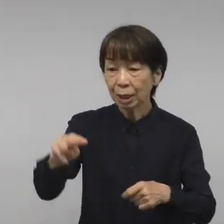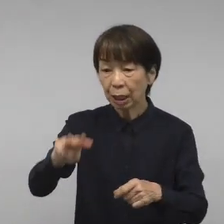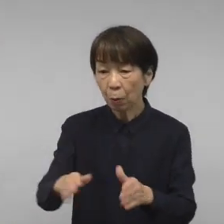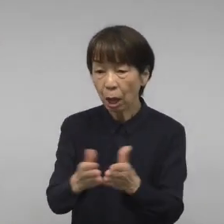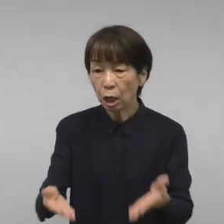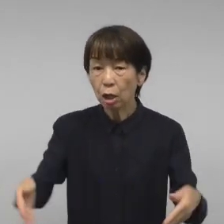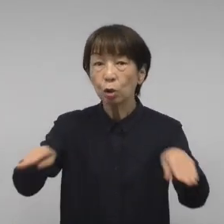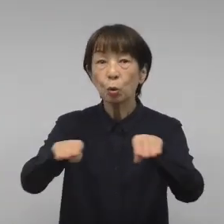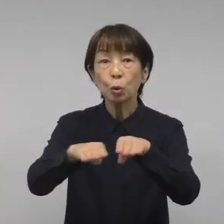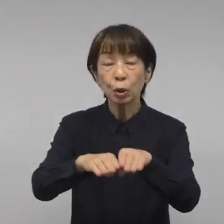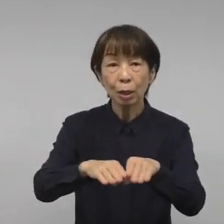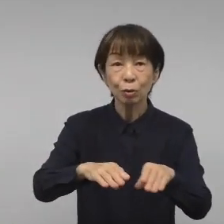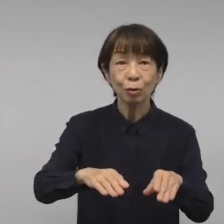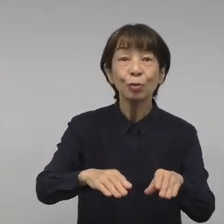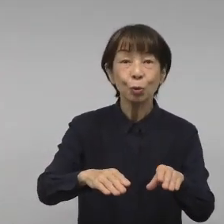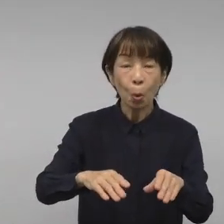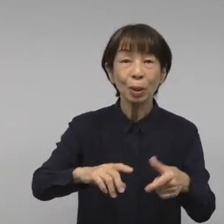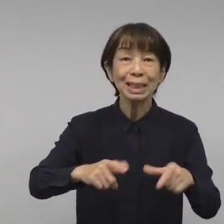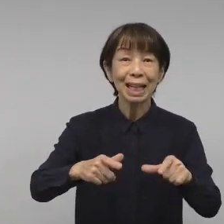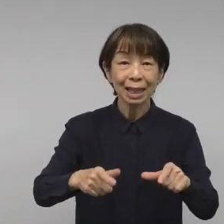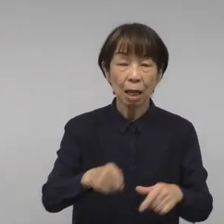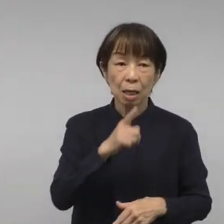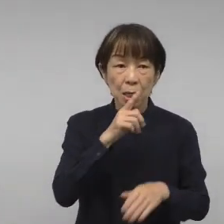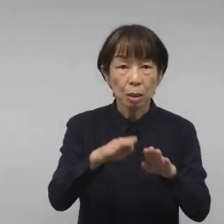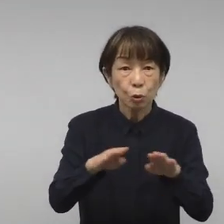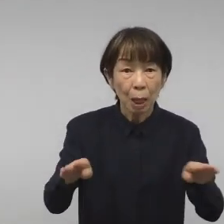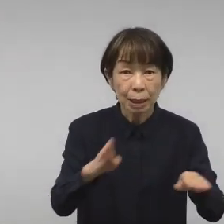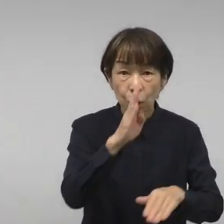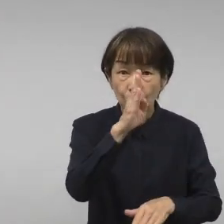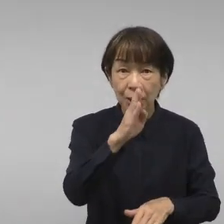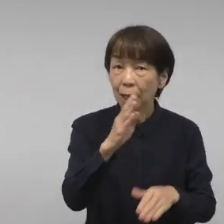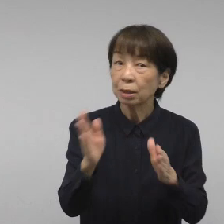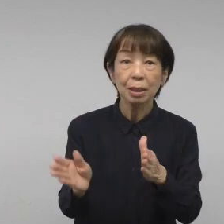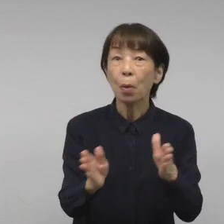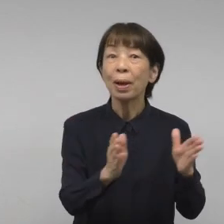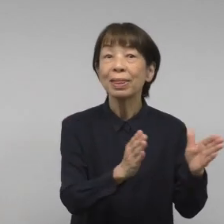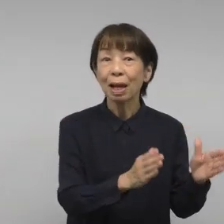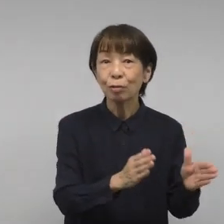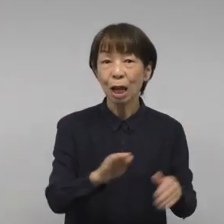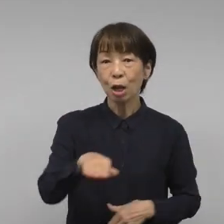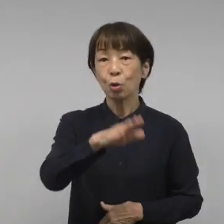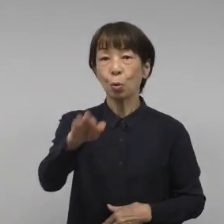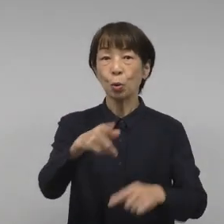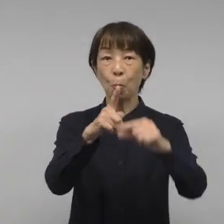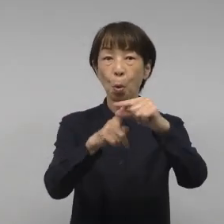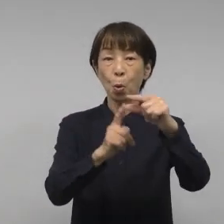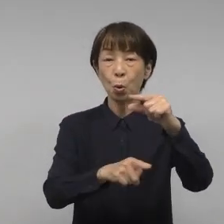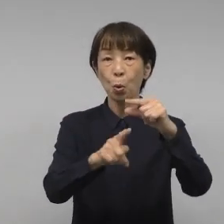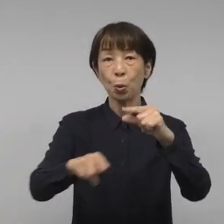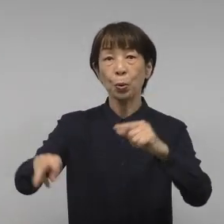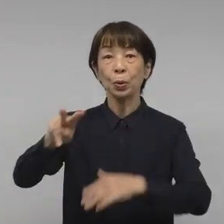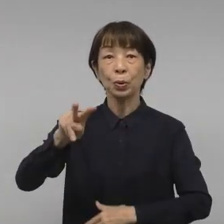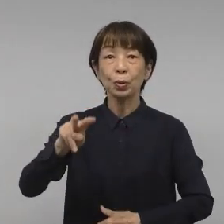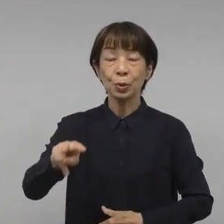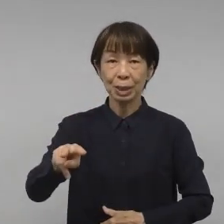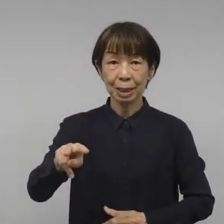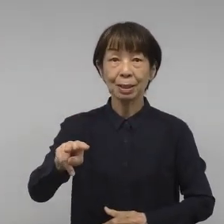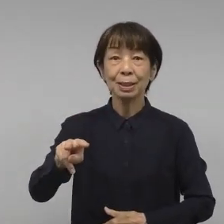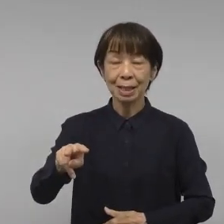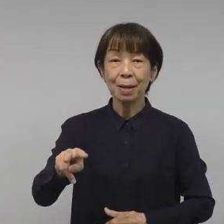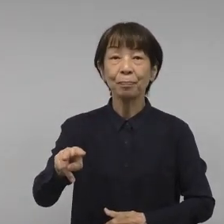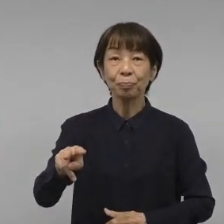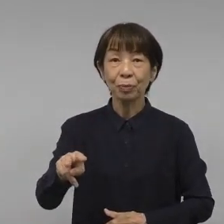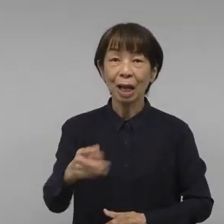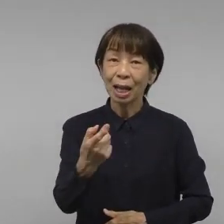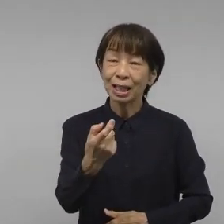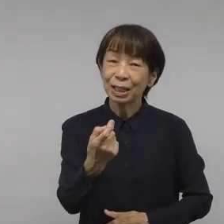日本の図書館のように、まあ、静かに、してくださいというよりはですね、まあ、子どもを中心に、まあ、なんて言うんでしょ